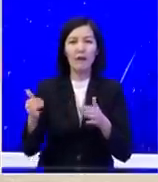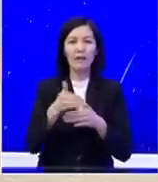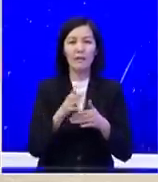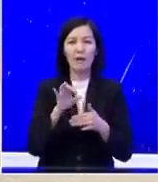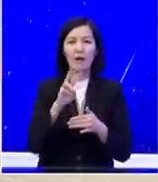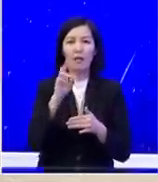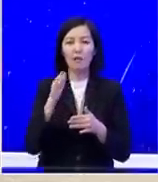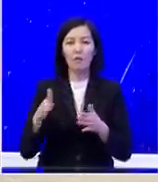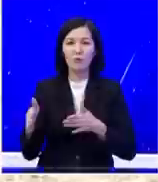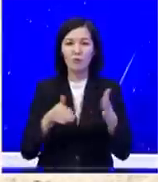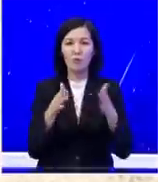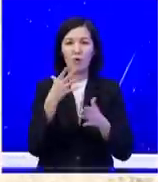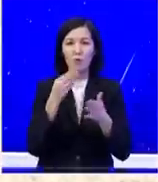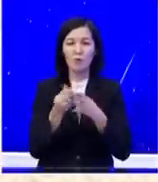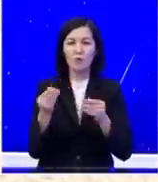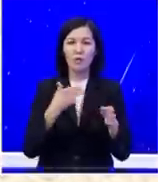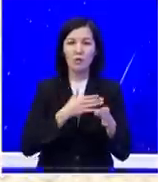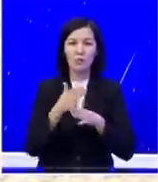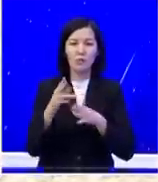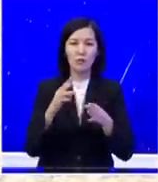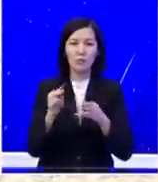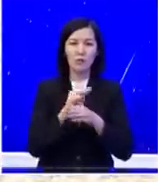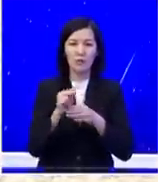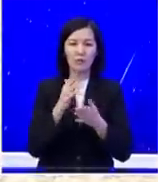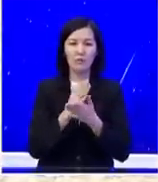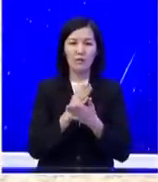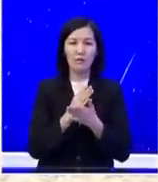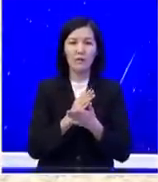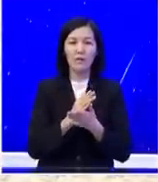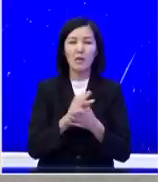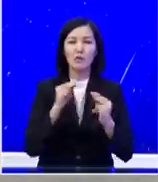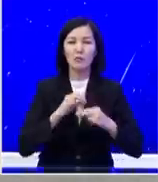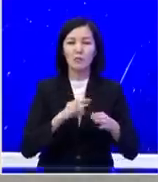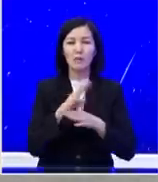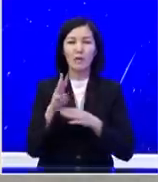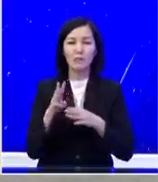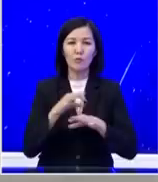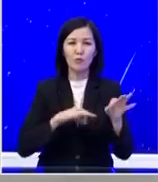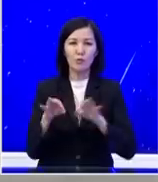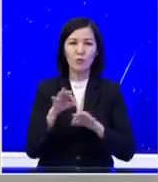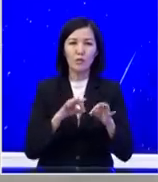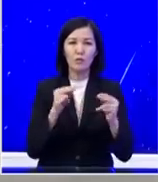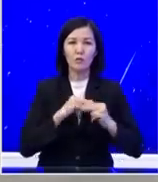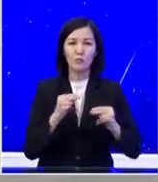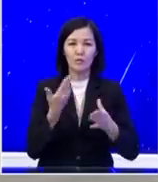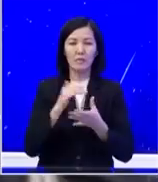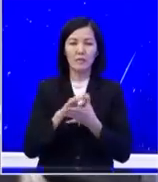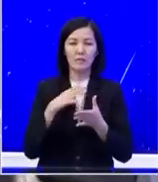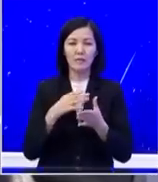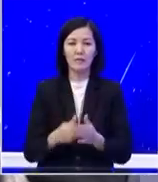Алакөлге шығатын жол өз қаржымыздан жасалып жатыр. Асқар Ұзақбайұлына жұмыспен қамтудың жол картасы аясындағы жұмыстар да